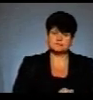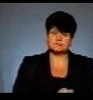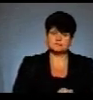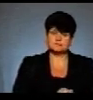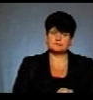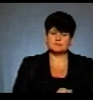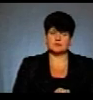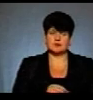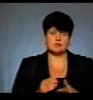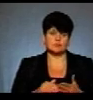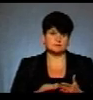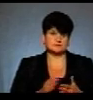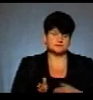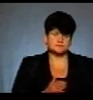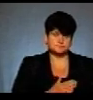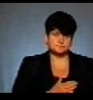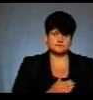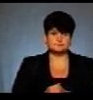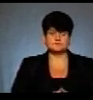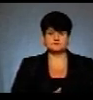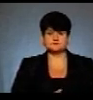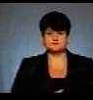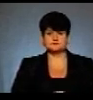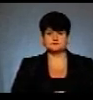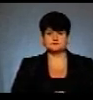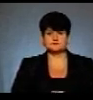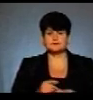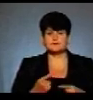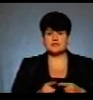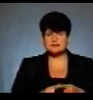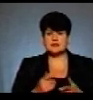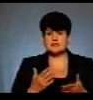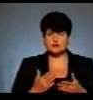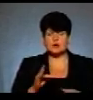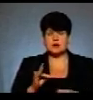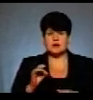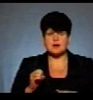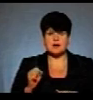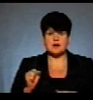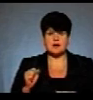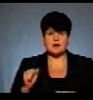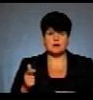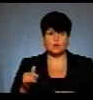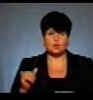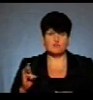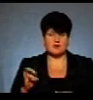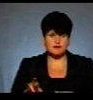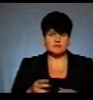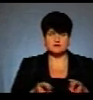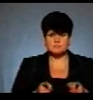чи спростовують, так, ось ці підозри. А, ну, це якщо вже реагування, але насправді це